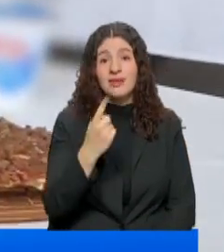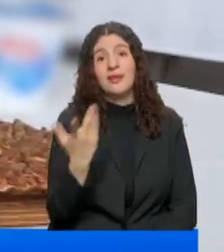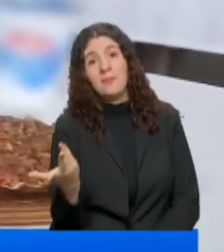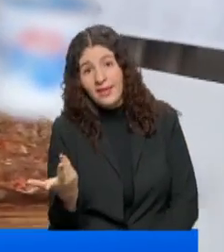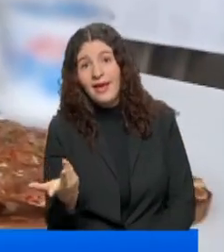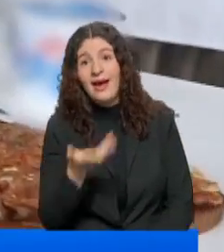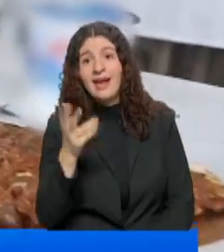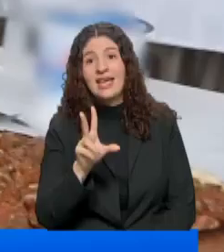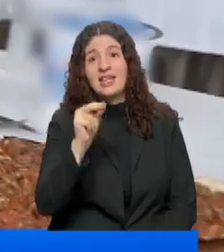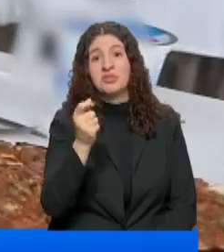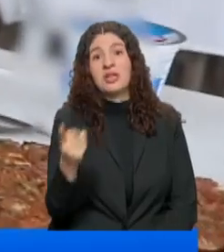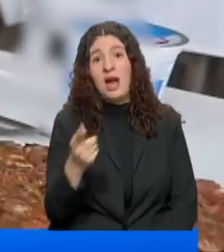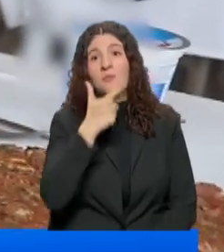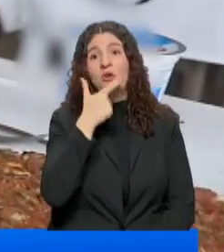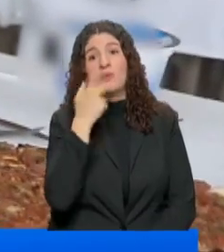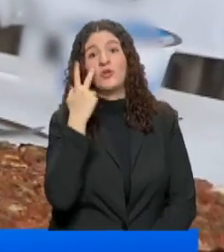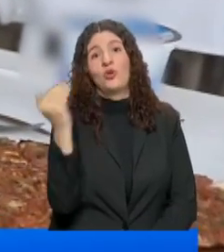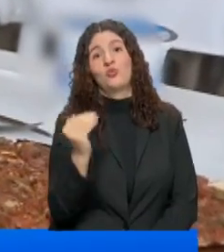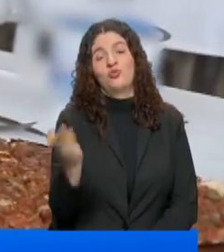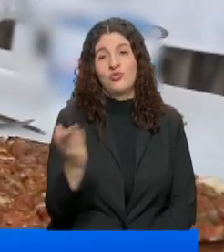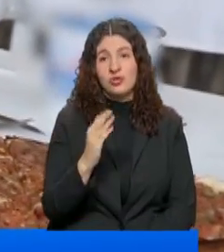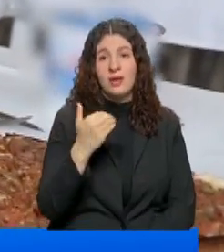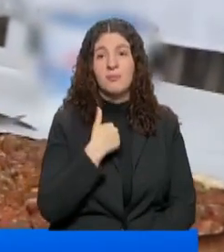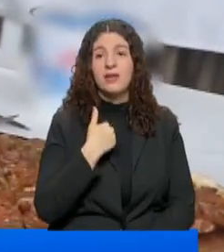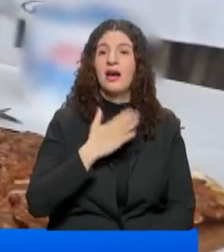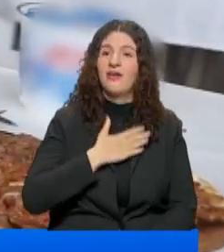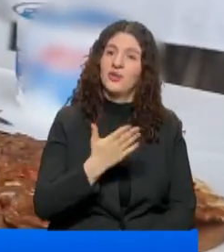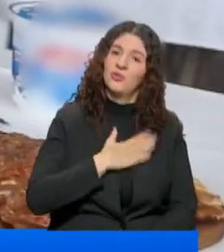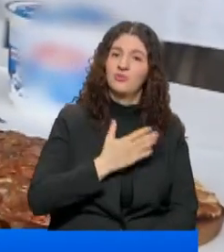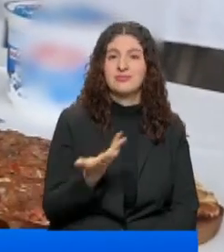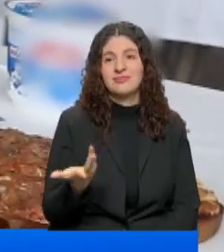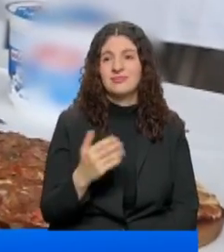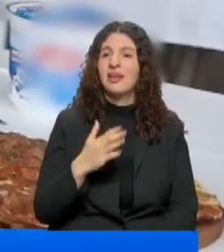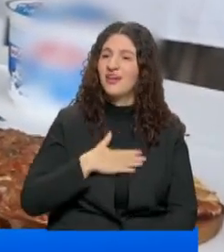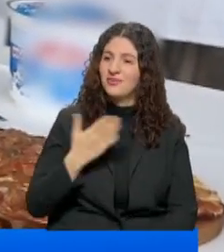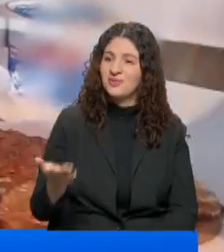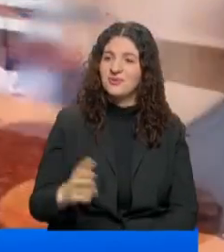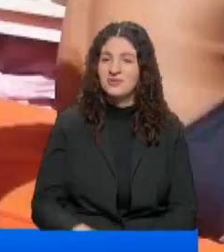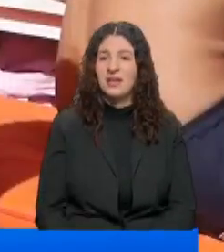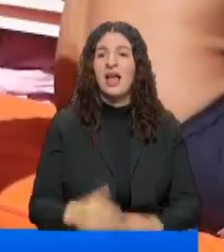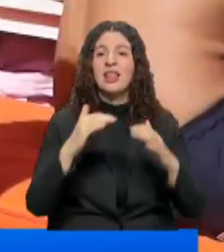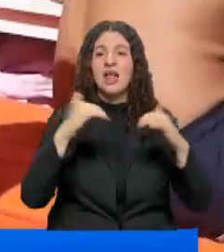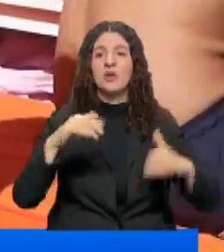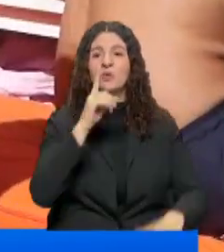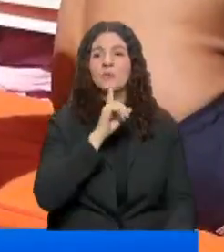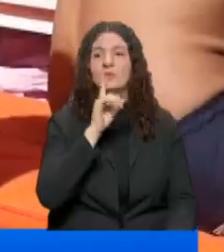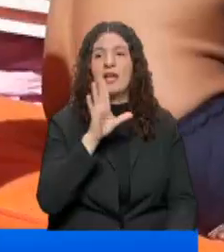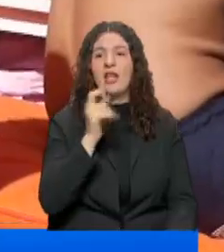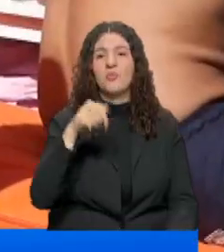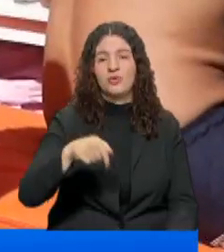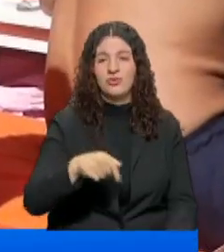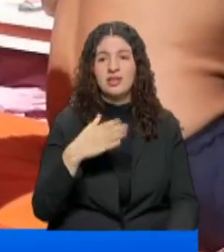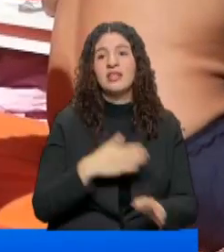de hani 70 lira Bodrum'a göre ucuz. Bana afiyet olsun. Afiyet olsun. Lahmacun 100-150 lira